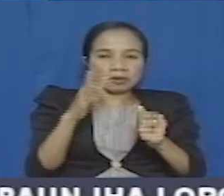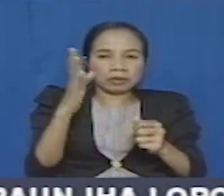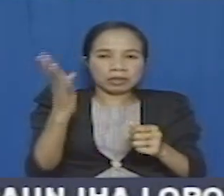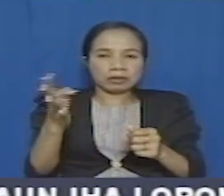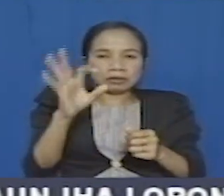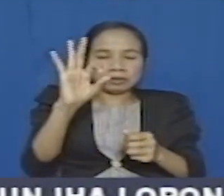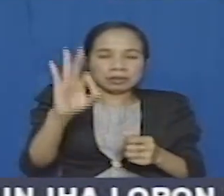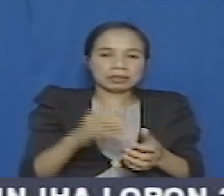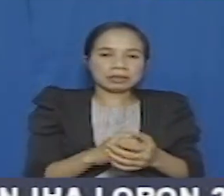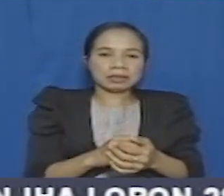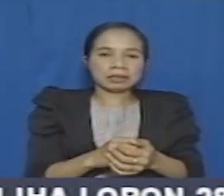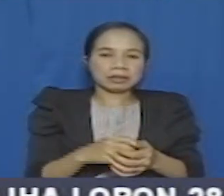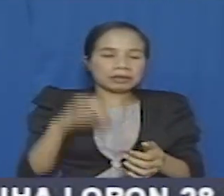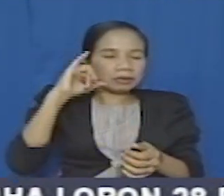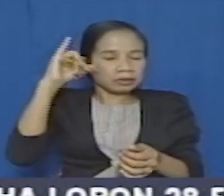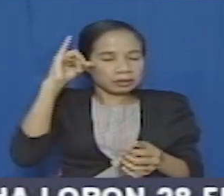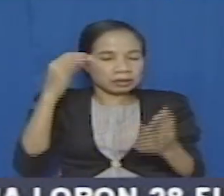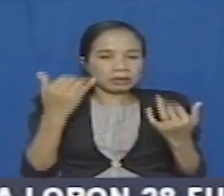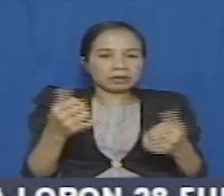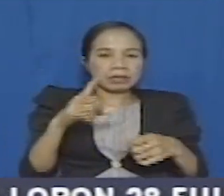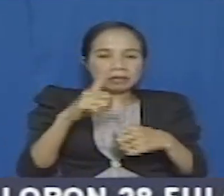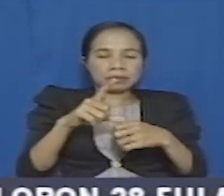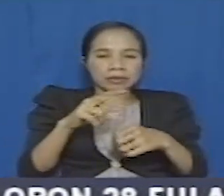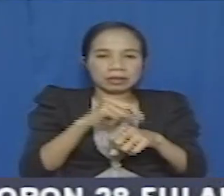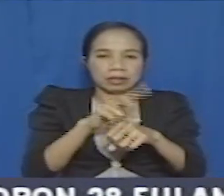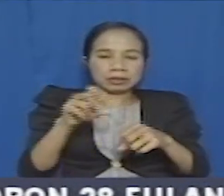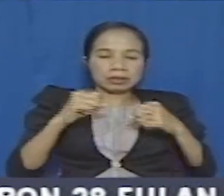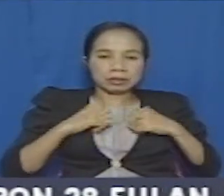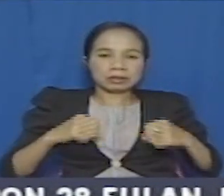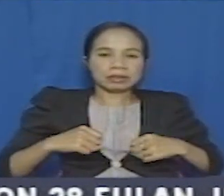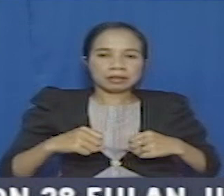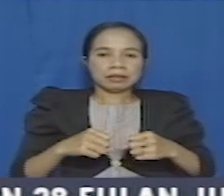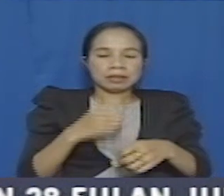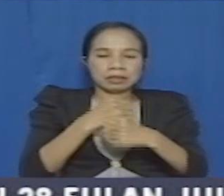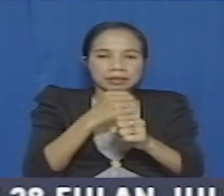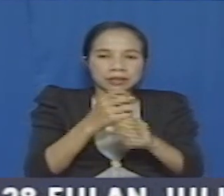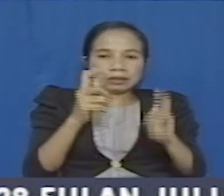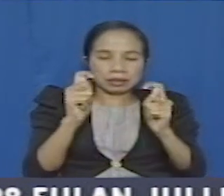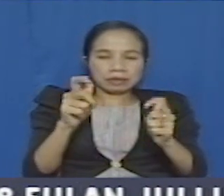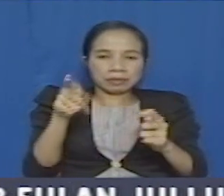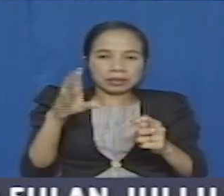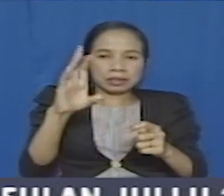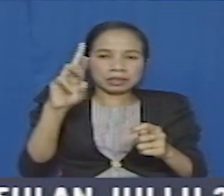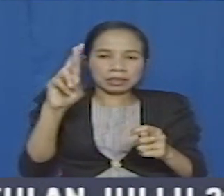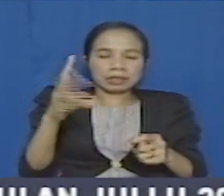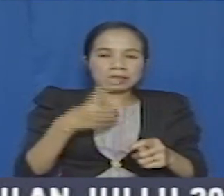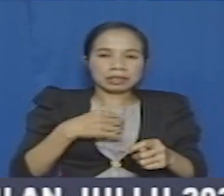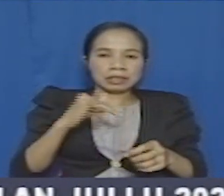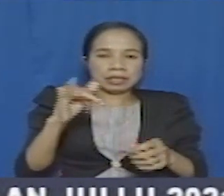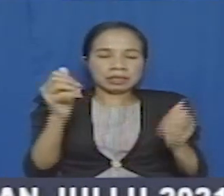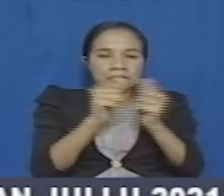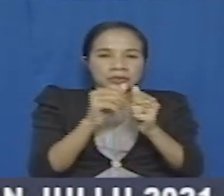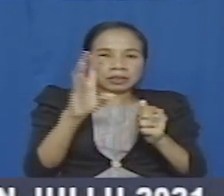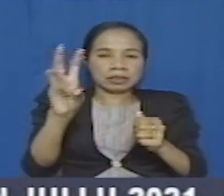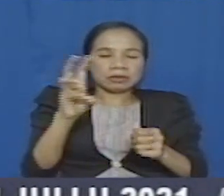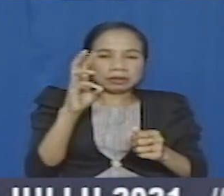sia. Desde o seito ohin Laboratório Nacional Saúde, halo teste PCR ia dili, hamoto katus